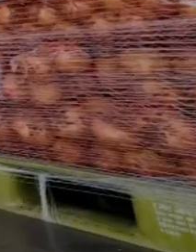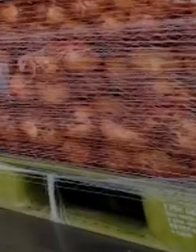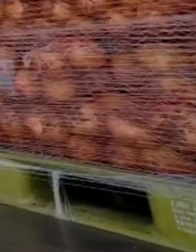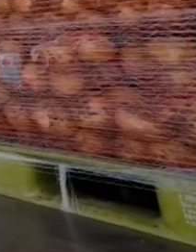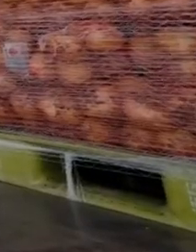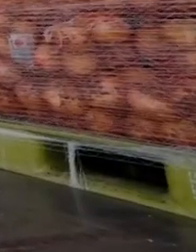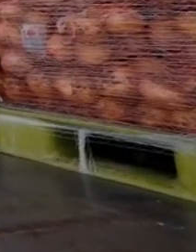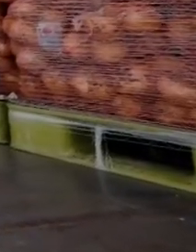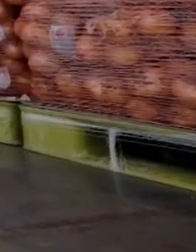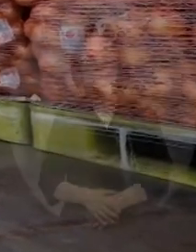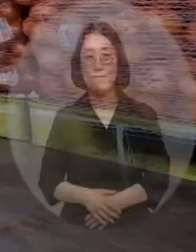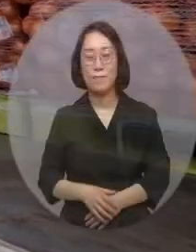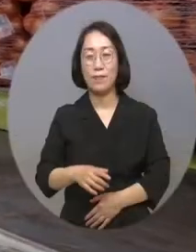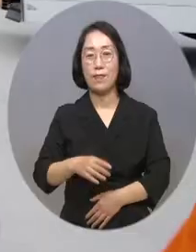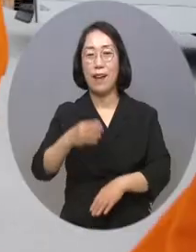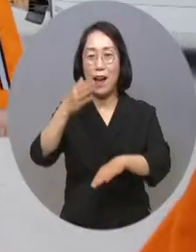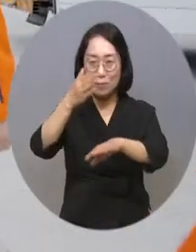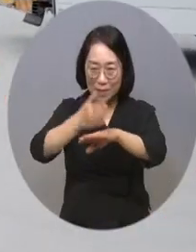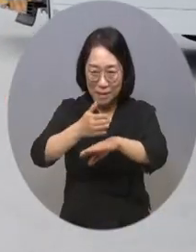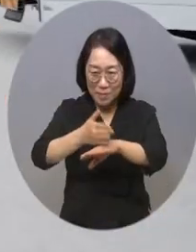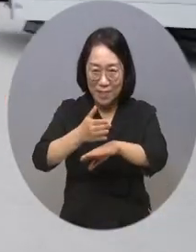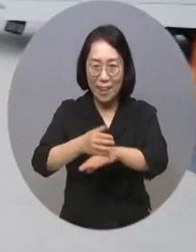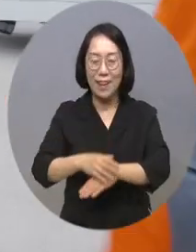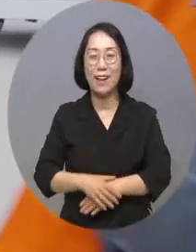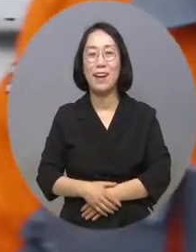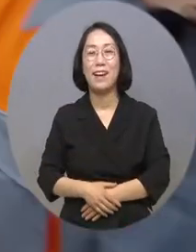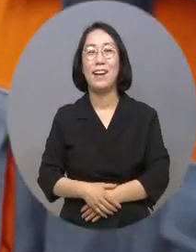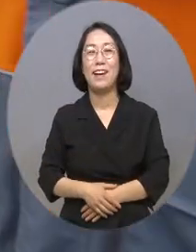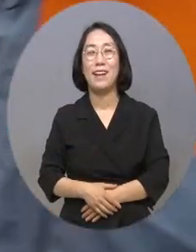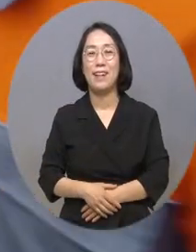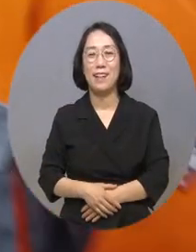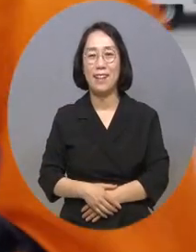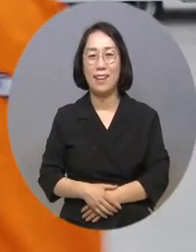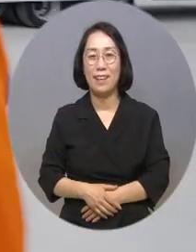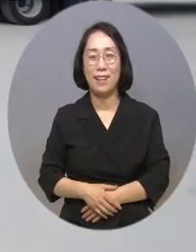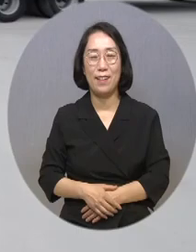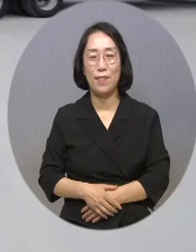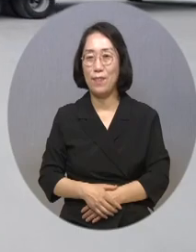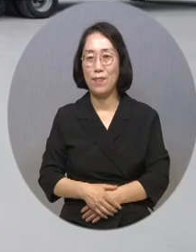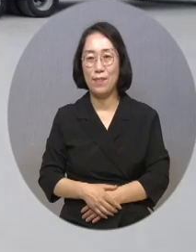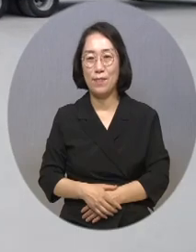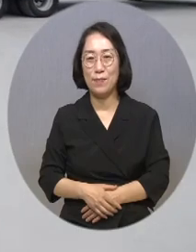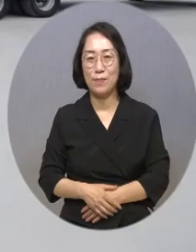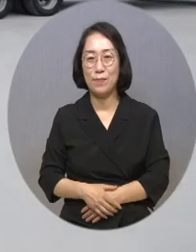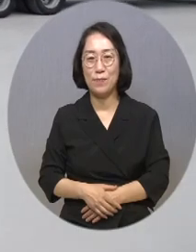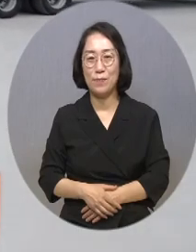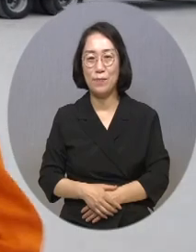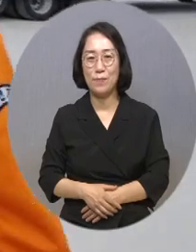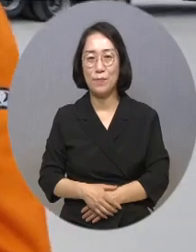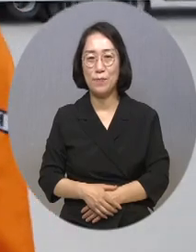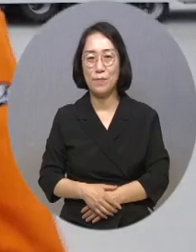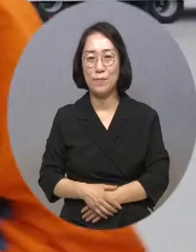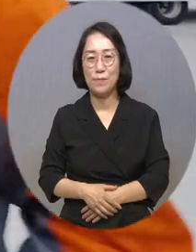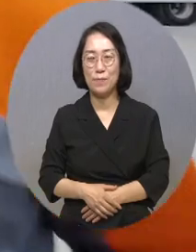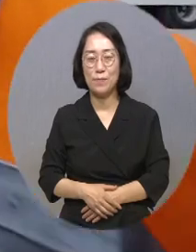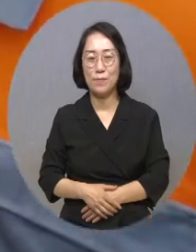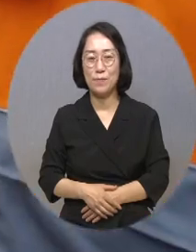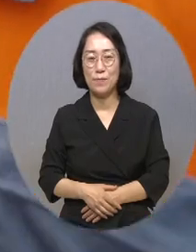아이고 감사합니다. 아 양파 무대 때문에 그래서 황토 양파구나. 황녀